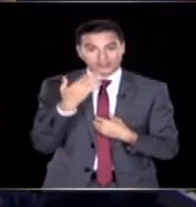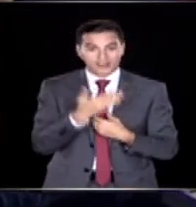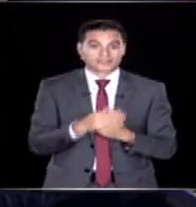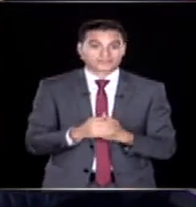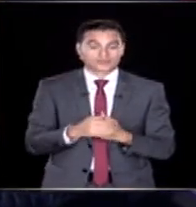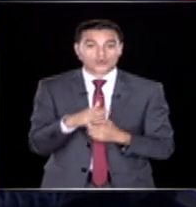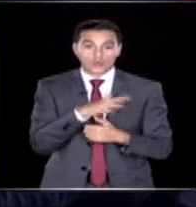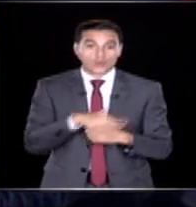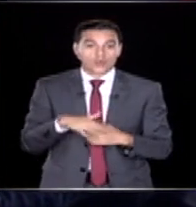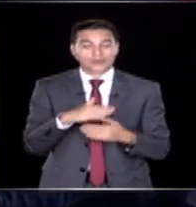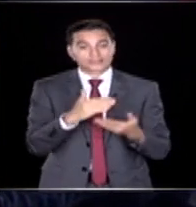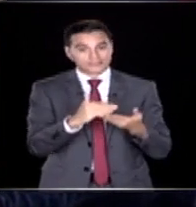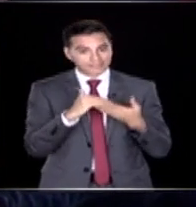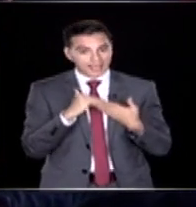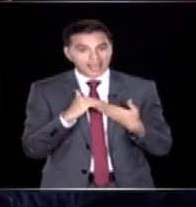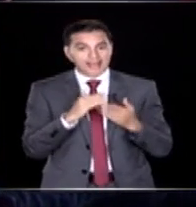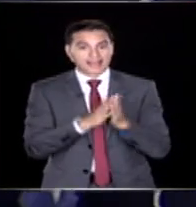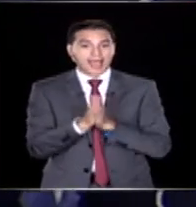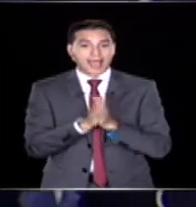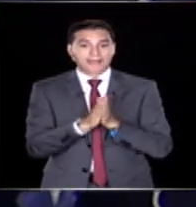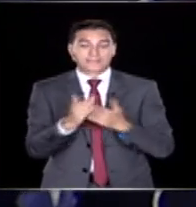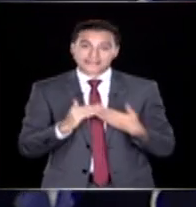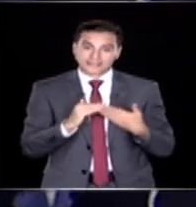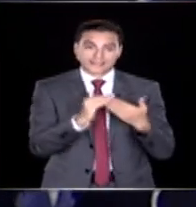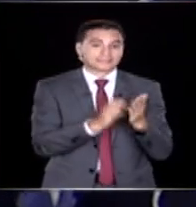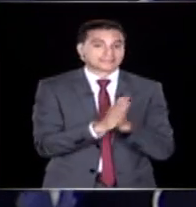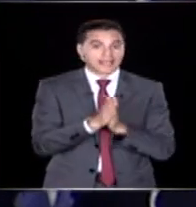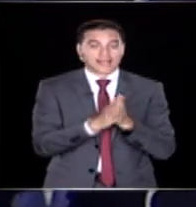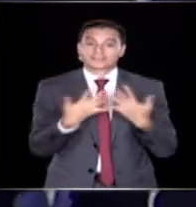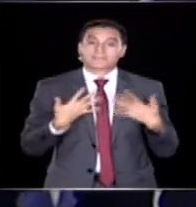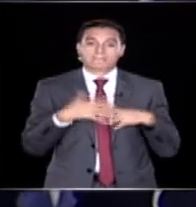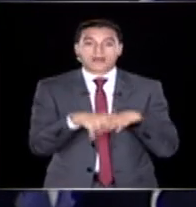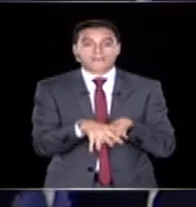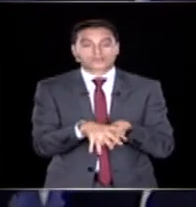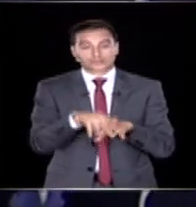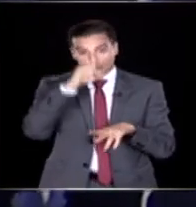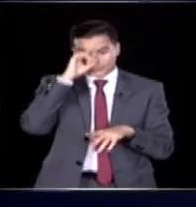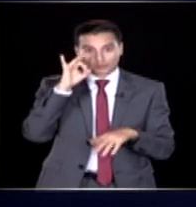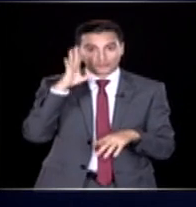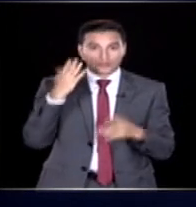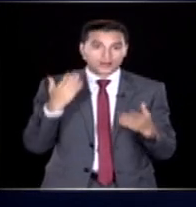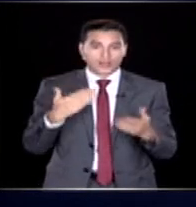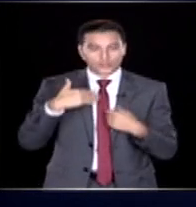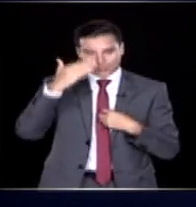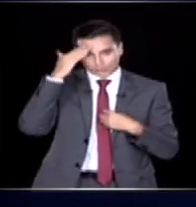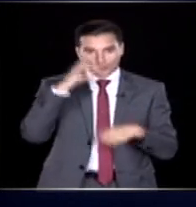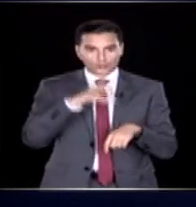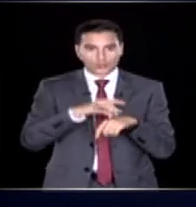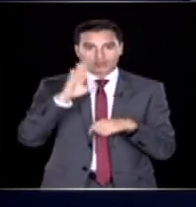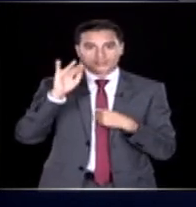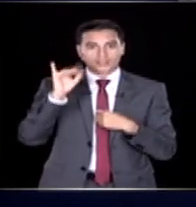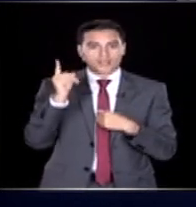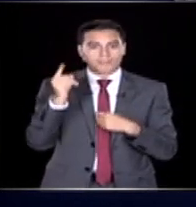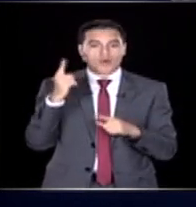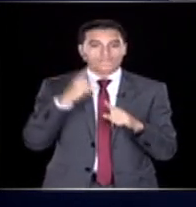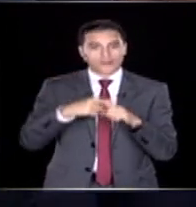فهم شجعوني اكتر يعني، هم حمسوني كمان ان انا اساعدهم اكتر او اقدم لهم اللي اقدر عليه يعني. بصراحه اشكرك يا دكتوره صم،